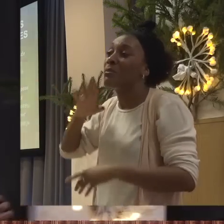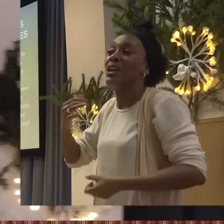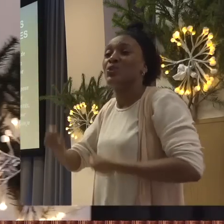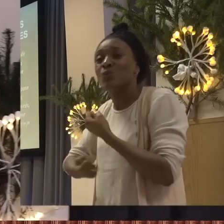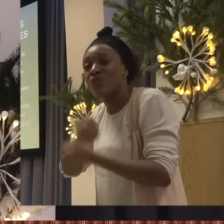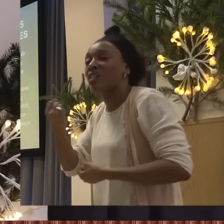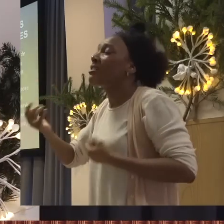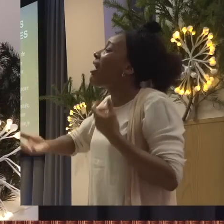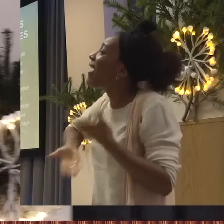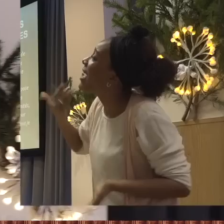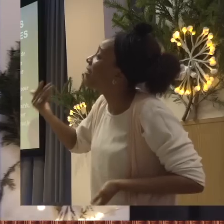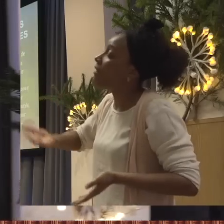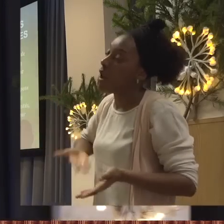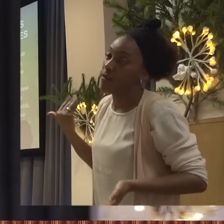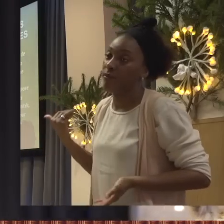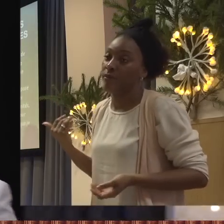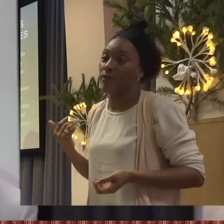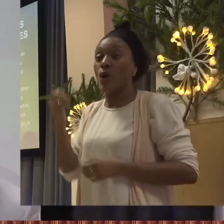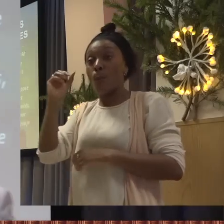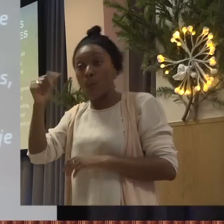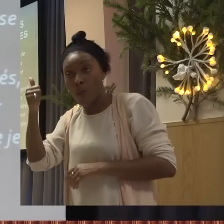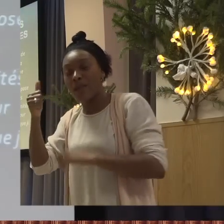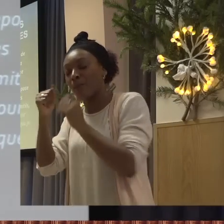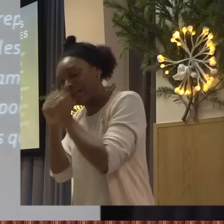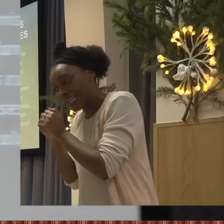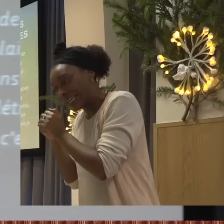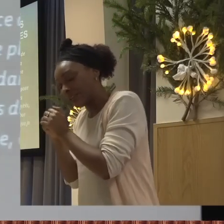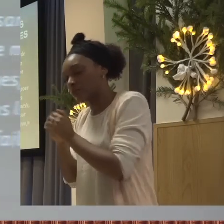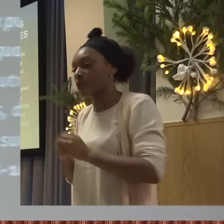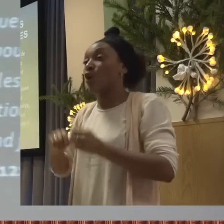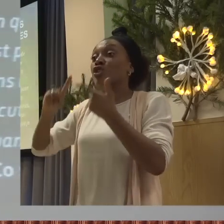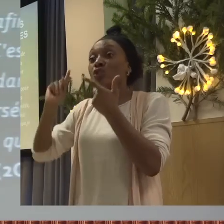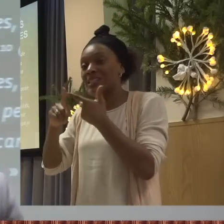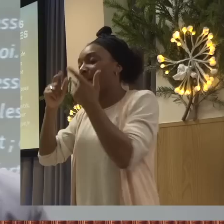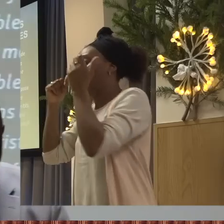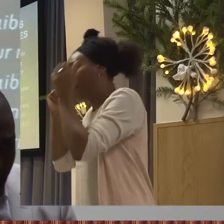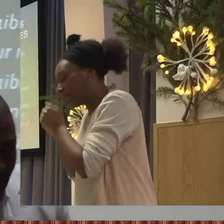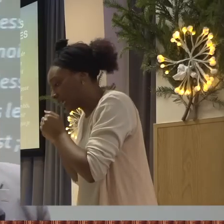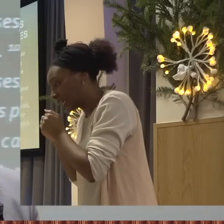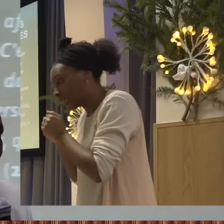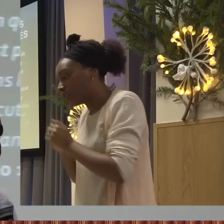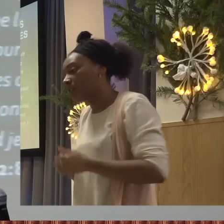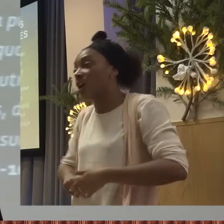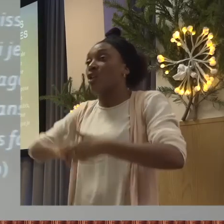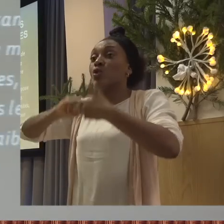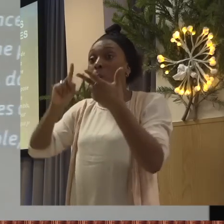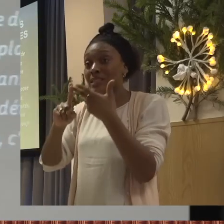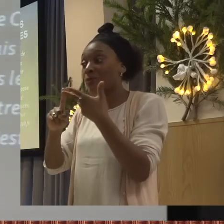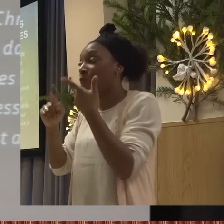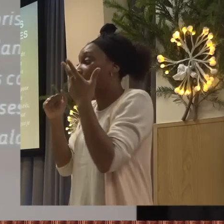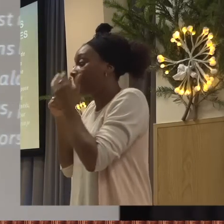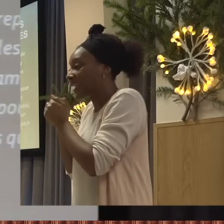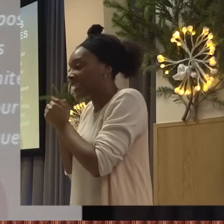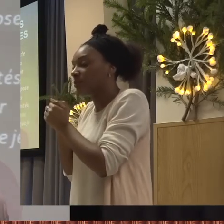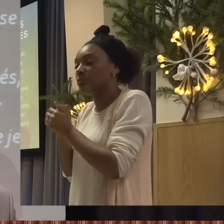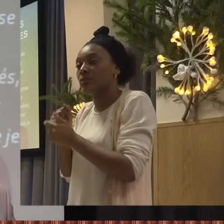il a prié pour la première fois, il a prié pour la deuxième fois, il a prié pour la troisième fois. C'est comme si Dieu ne